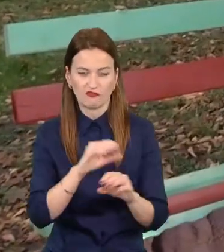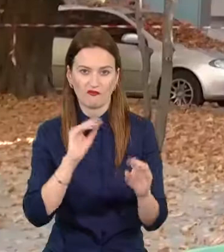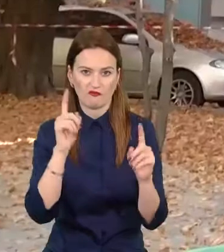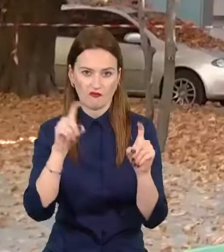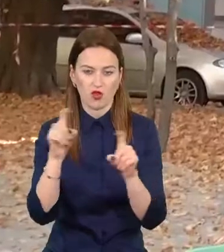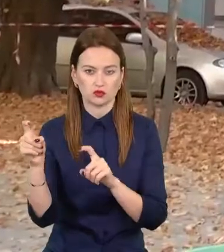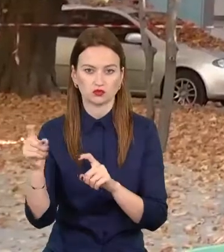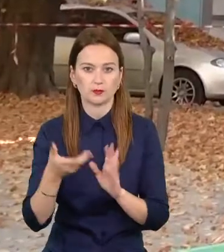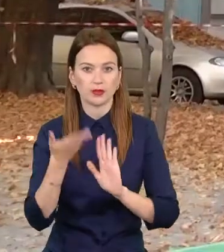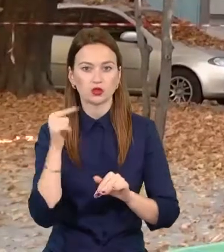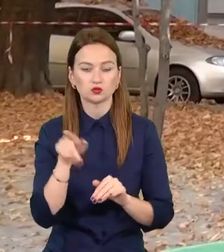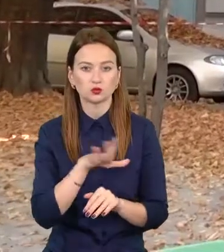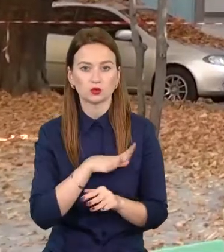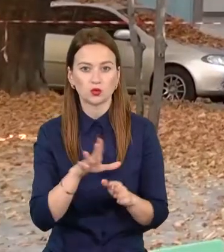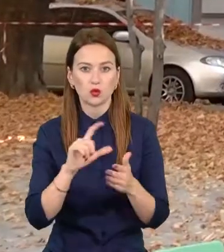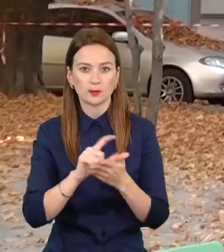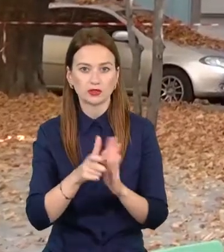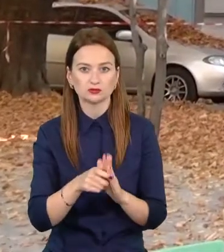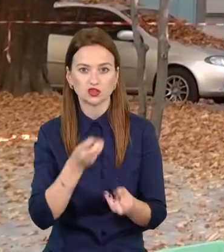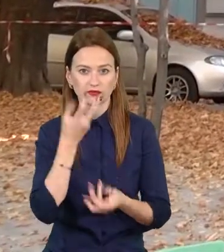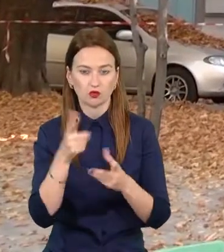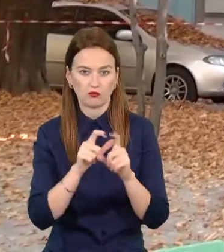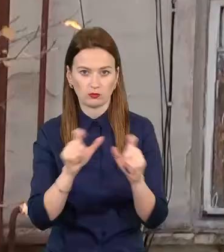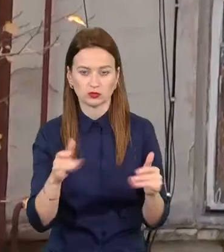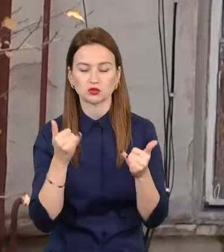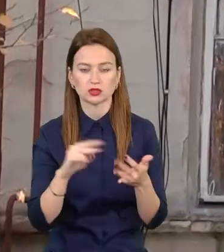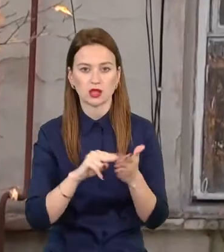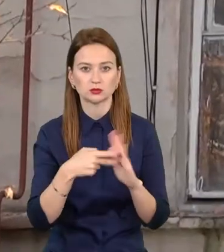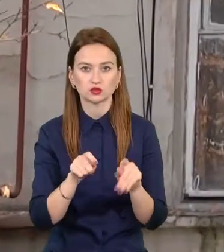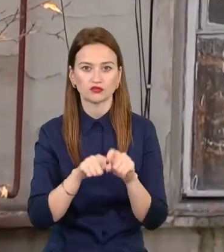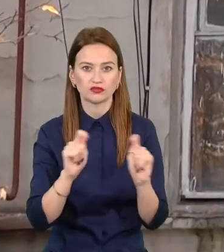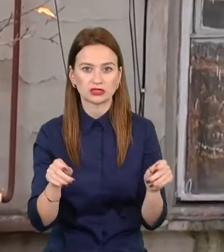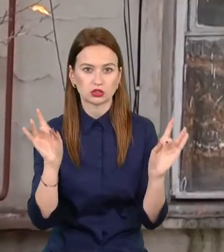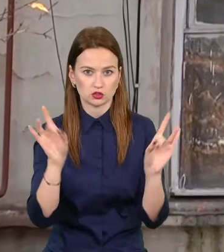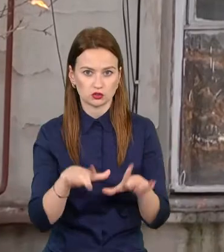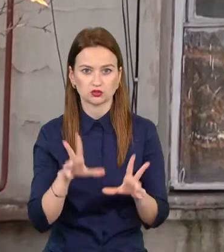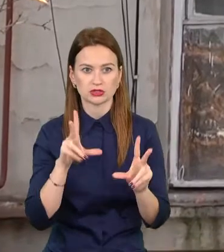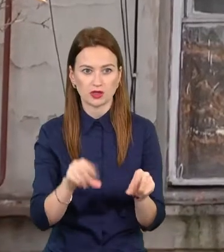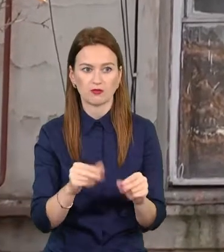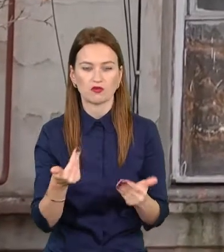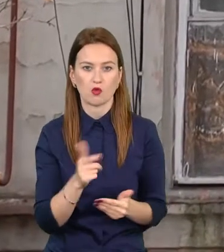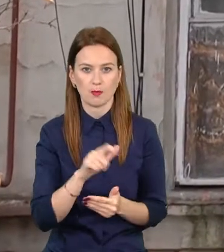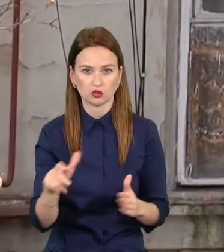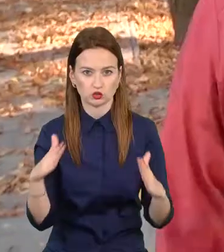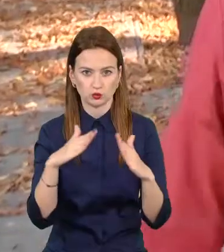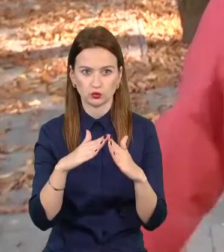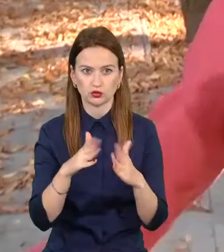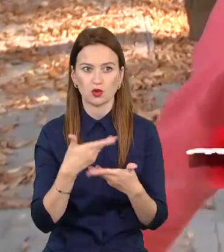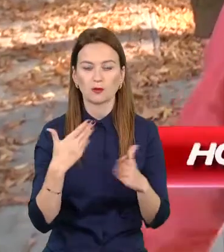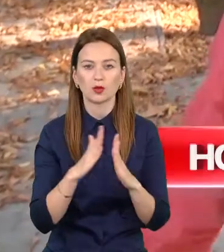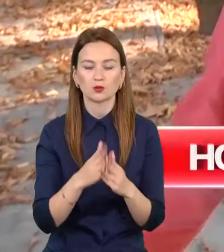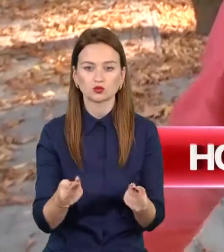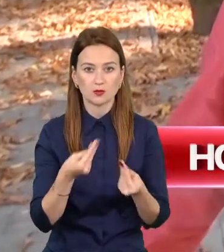вешают. Раніше тут було приміщення квіткового магазину, а зараз планують відкрити ресторан, запевняють мешканці будинку. Ми